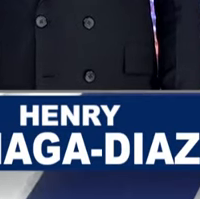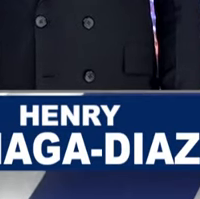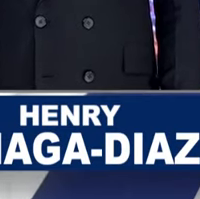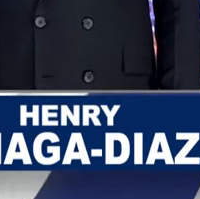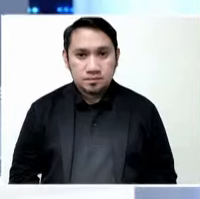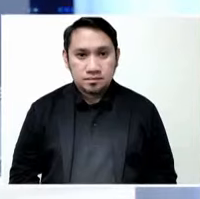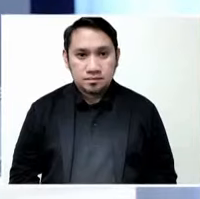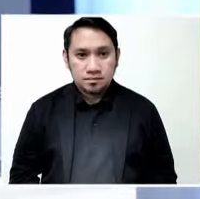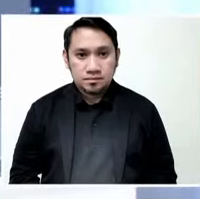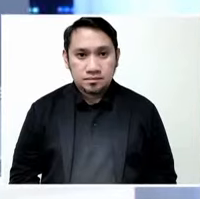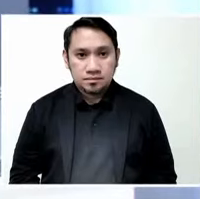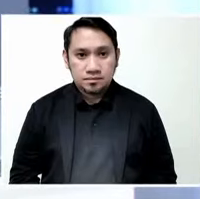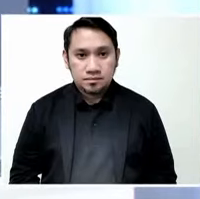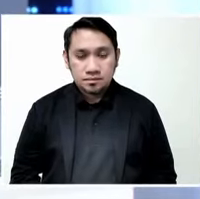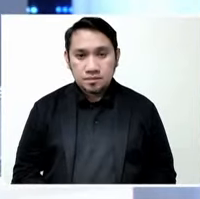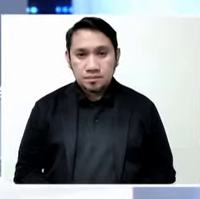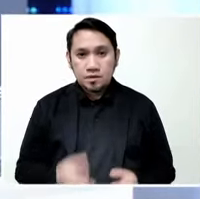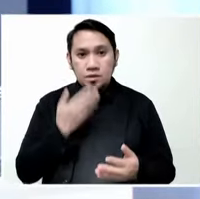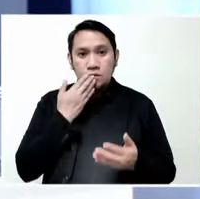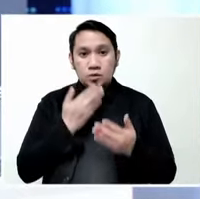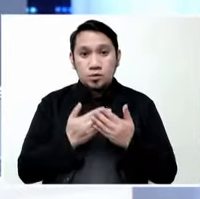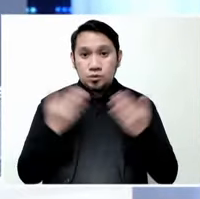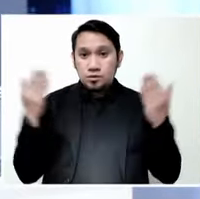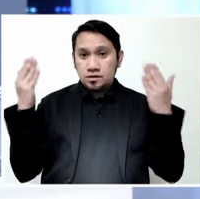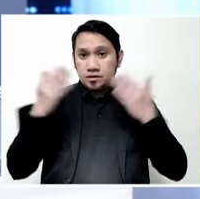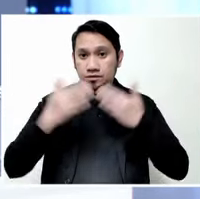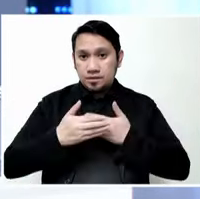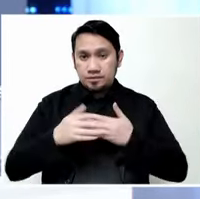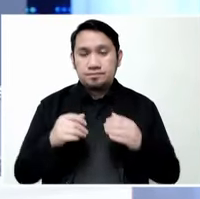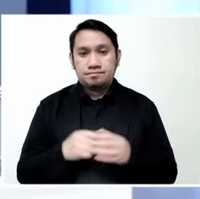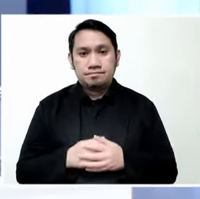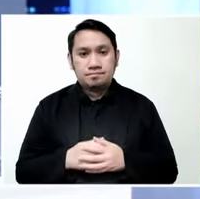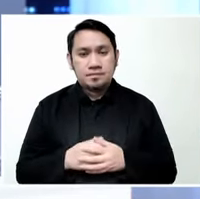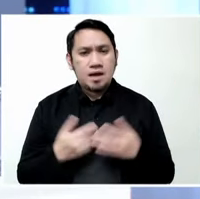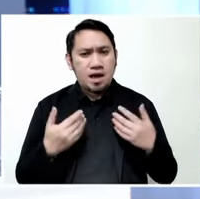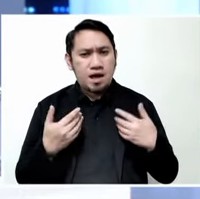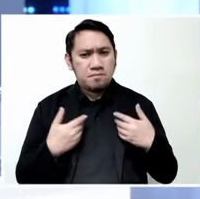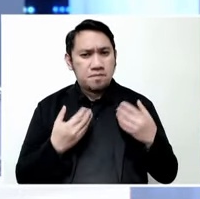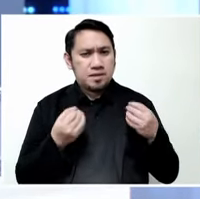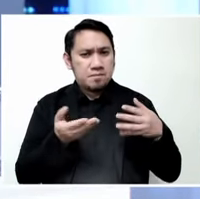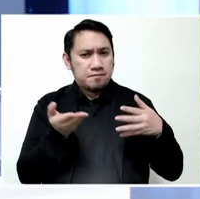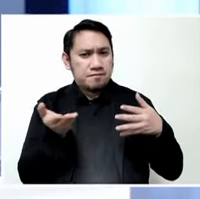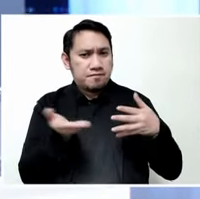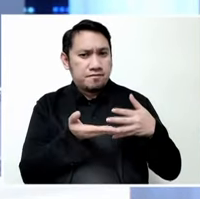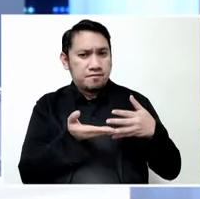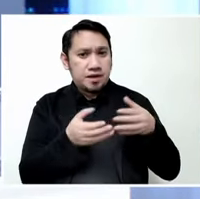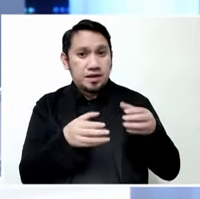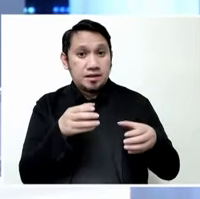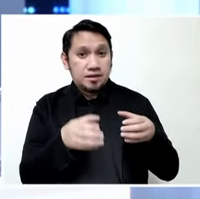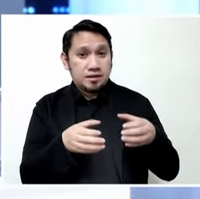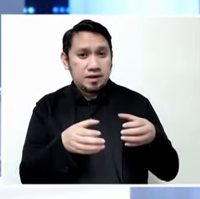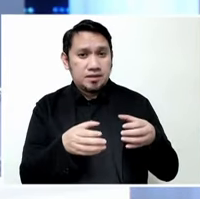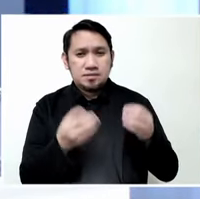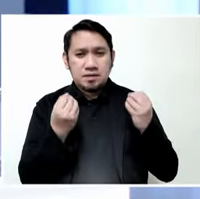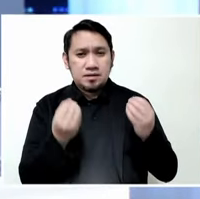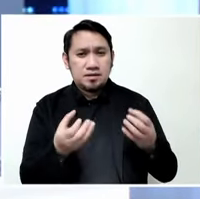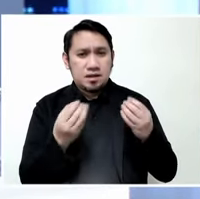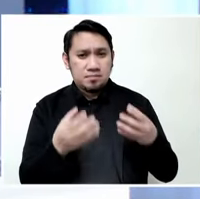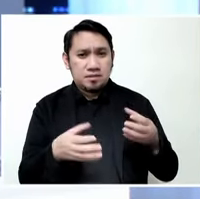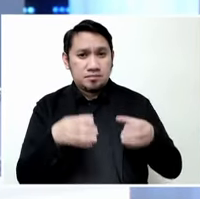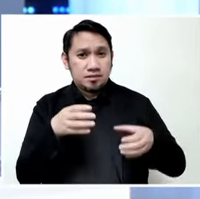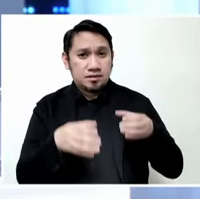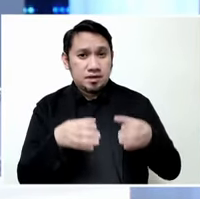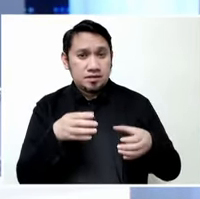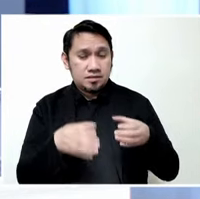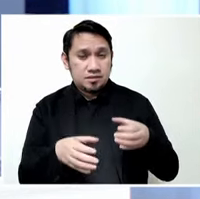Jr. Sinampahan na ng patong-patong na reklamong murder sa Department of Justice ang mambabatas kaugnay sa